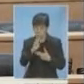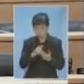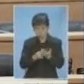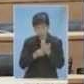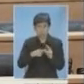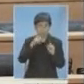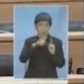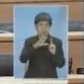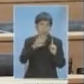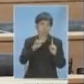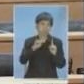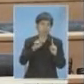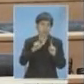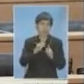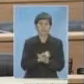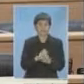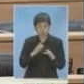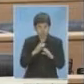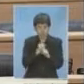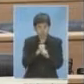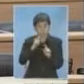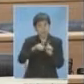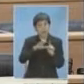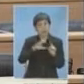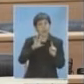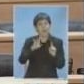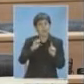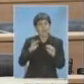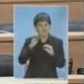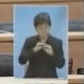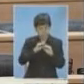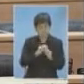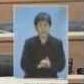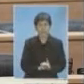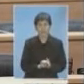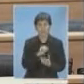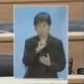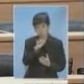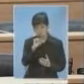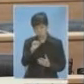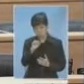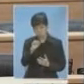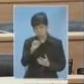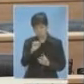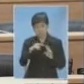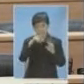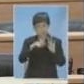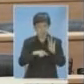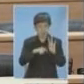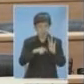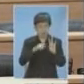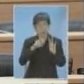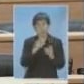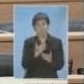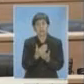องมา 1,542 ล้านสรุปได้ไป 1,588 สภาผู้แทนราษฎร 7,000 กับ6ล้าน